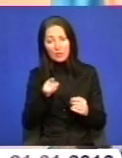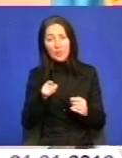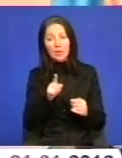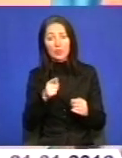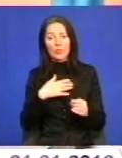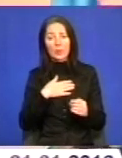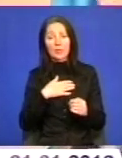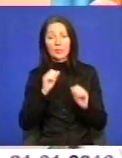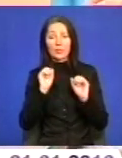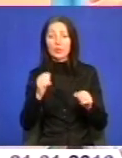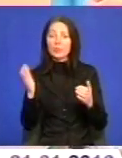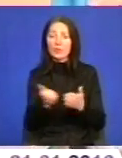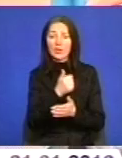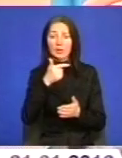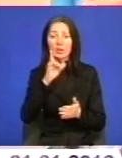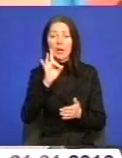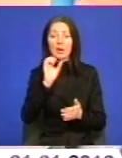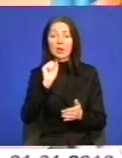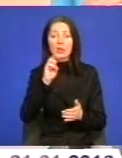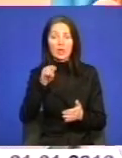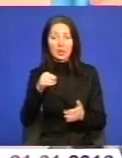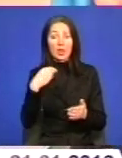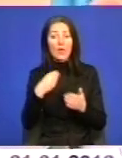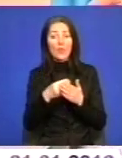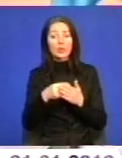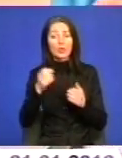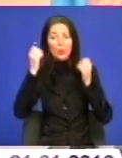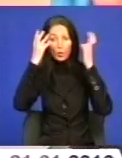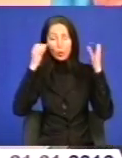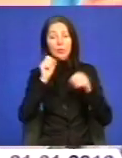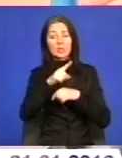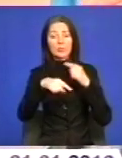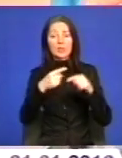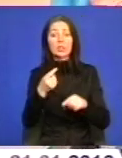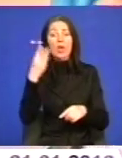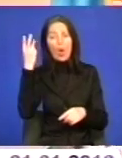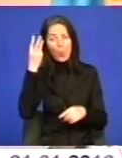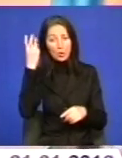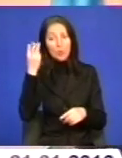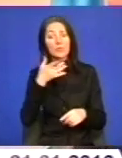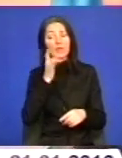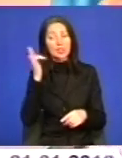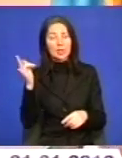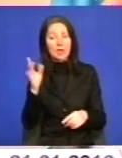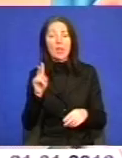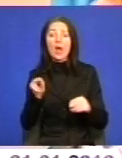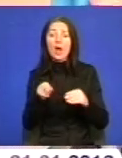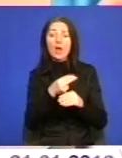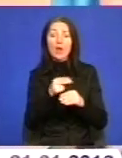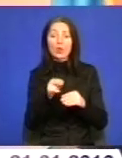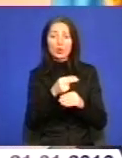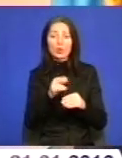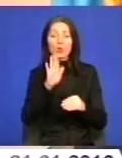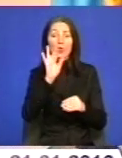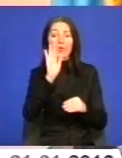ми можемо виграти грант в фонді культурної спадщини посольства Сполучених Штатів Америки на реконструкцію